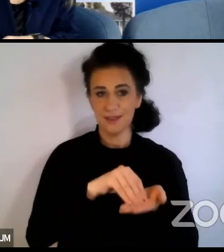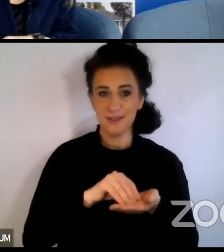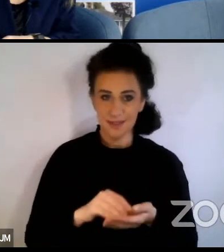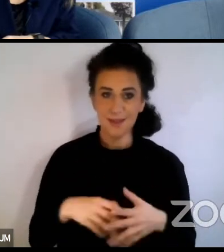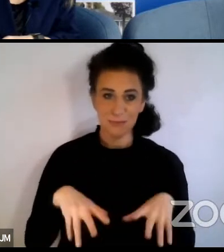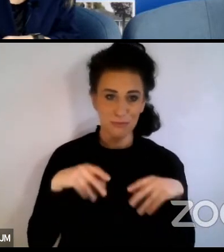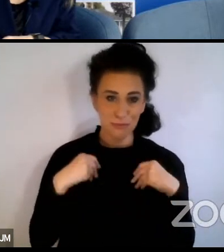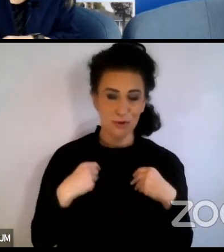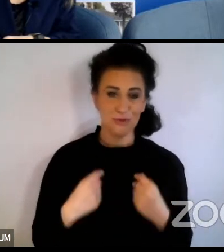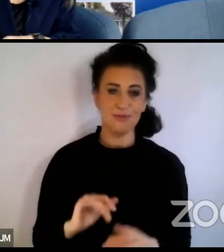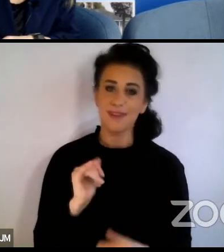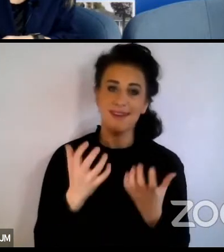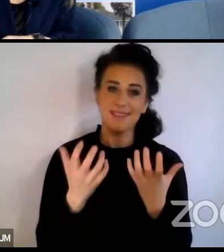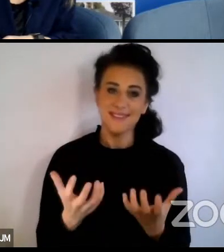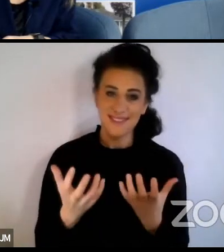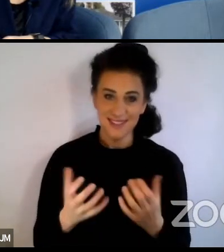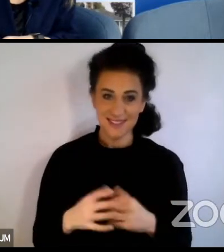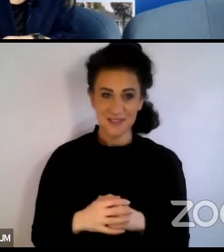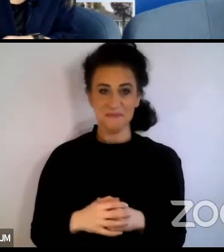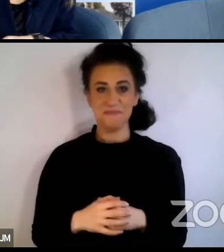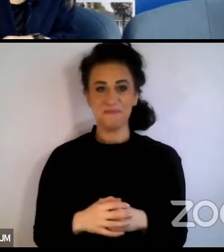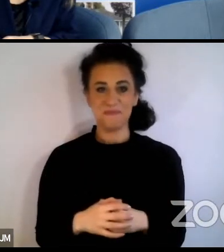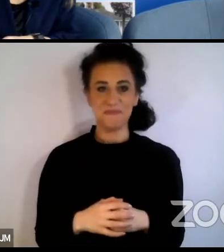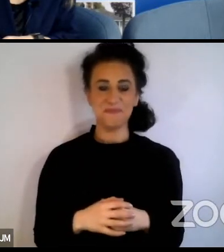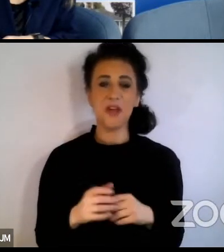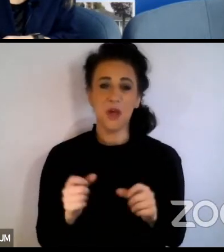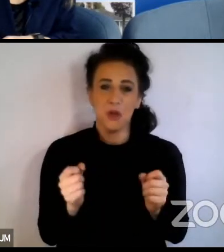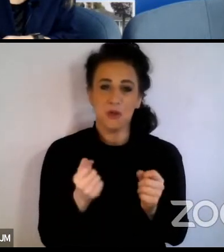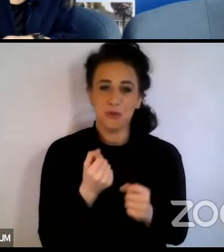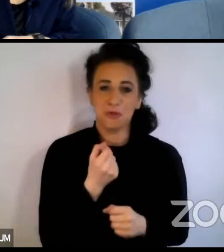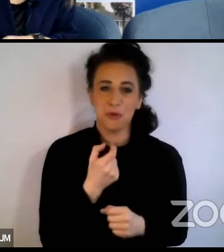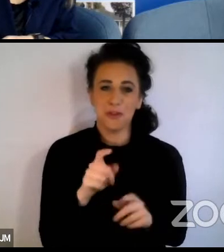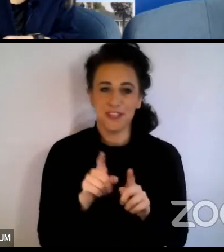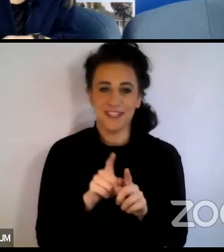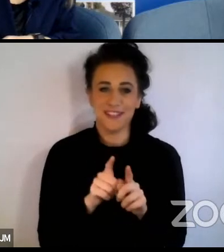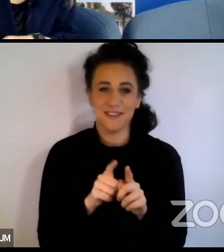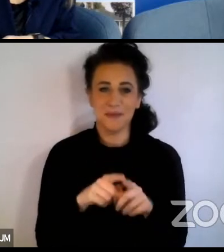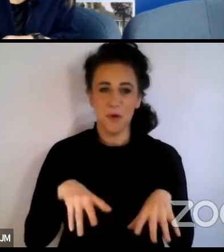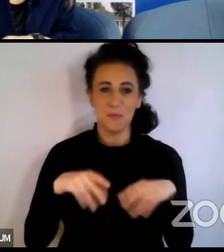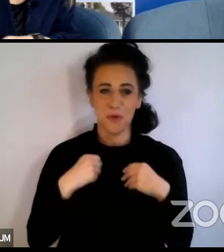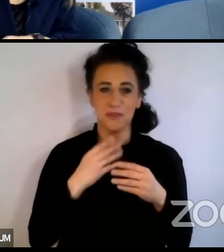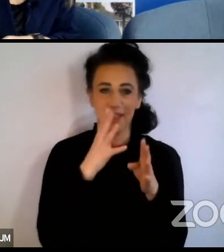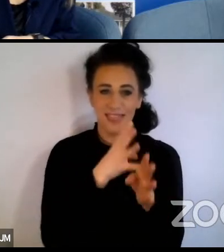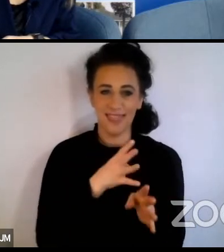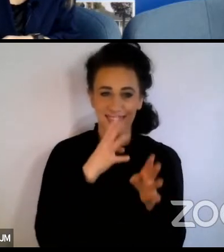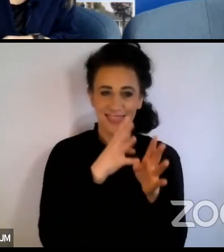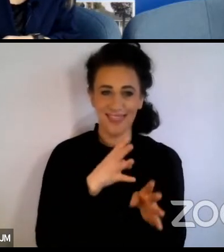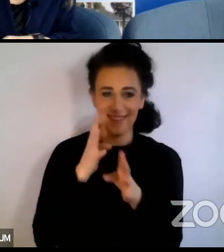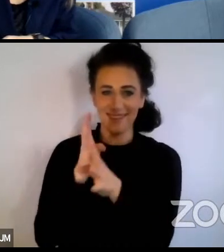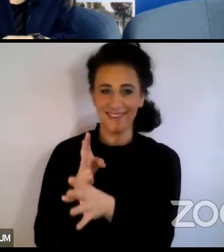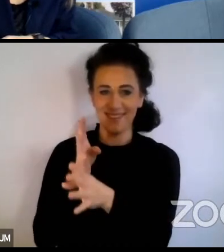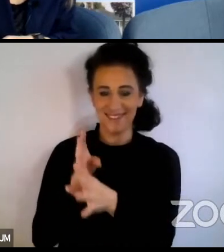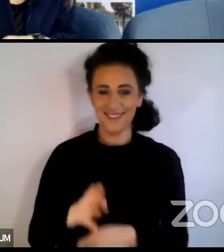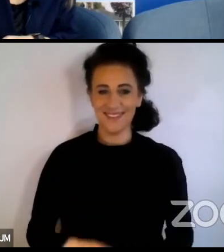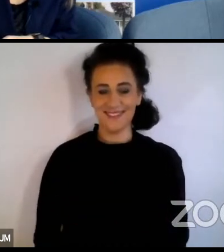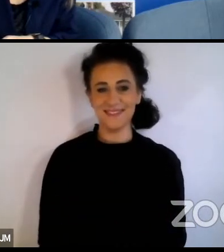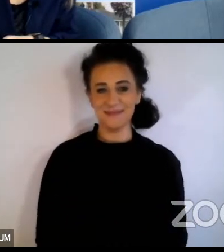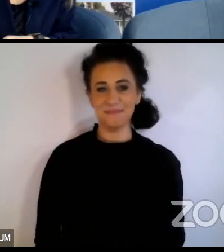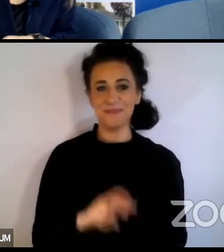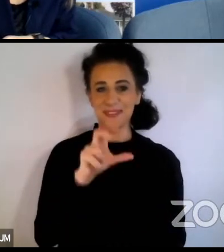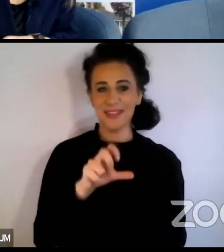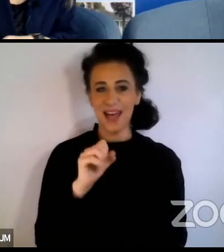odrobinę szydery z prowadzącego można sobie też uprawiać na czacie. Wczoraj